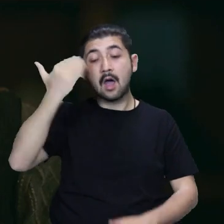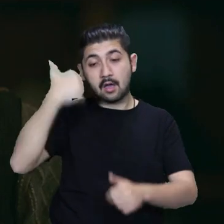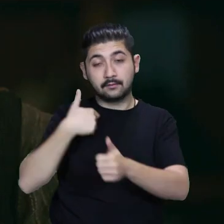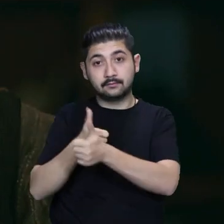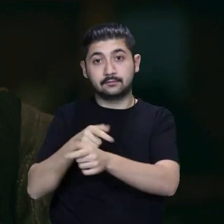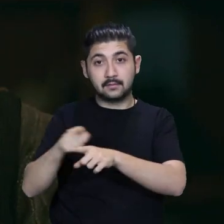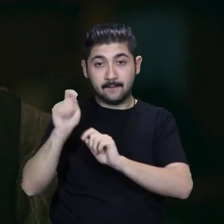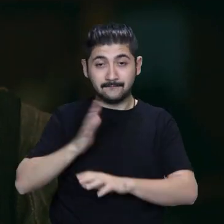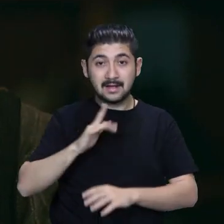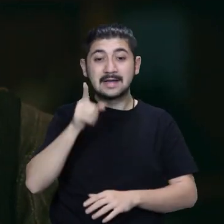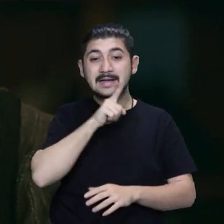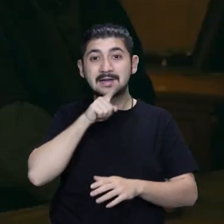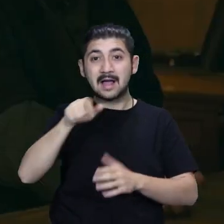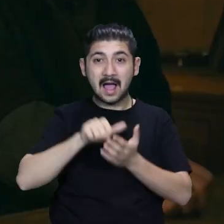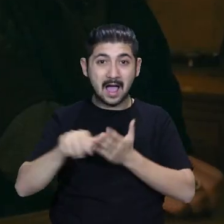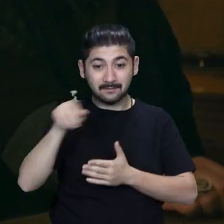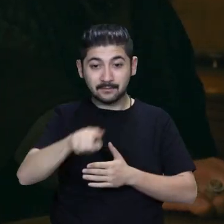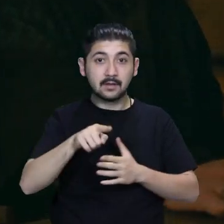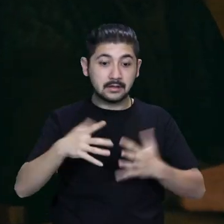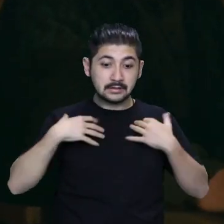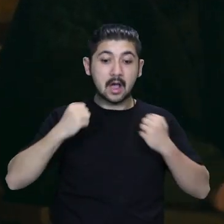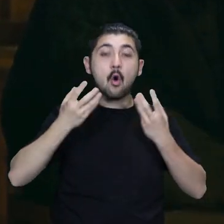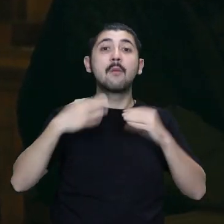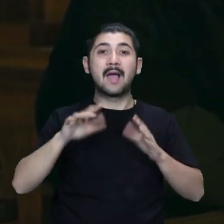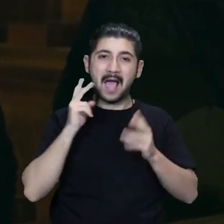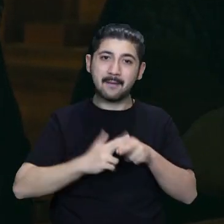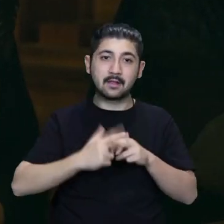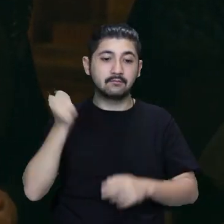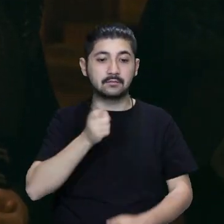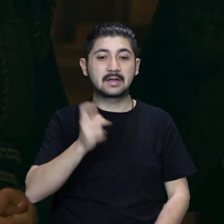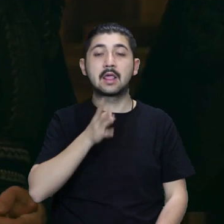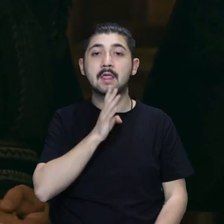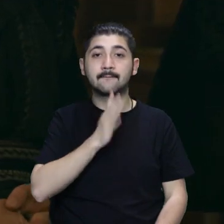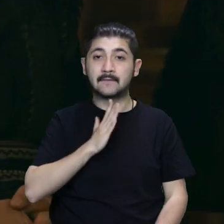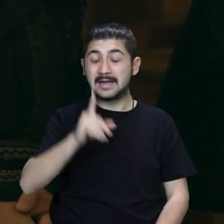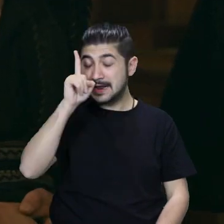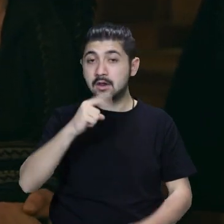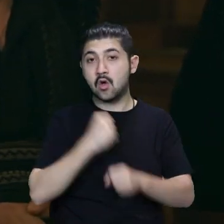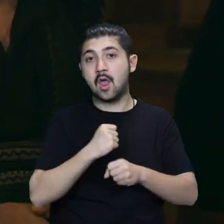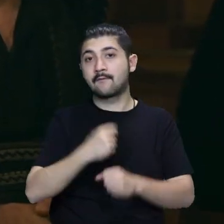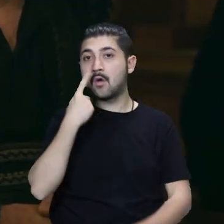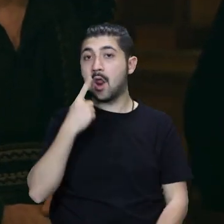İngilizler toparlanamadan taburun hepsini öldürmek isteyecek. Bu sebeple ilk vazifemiz